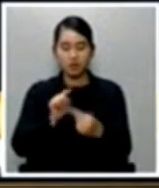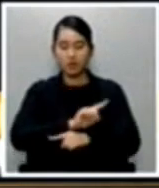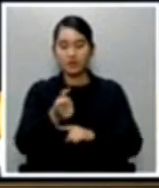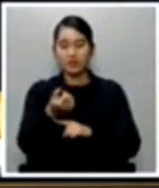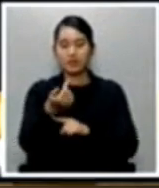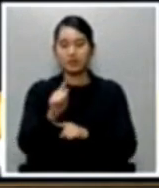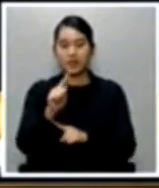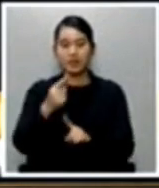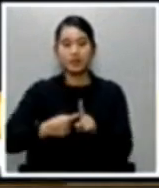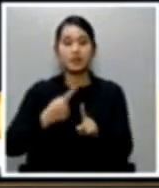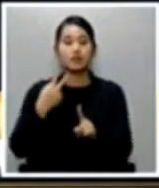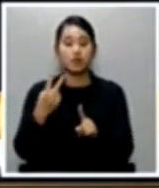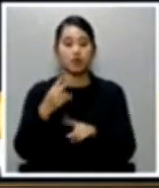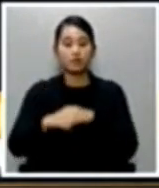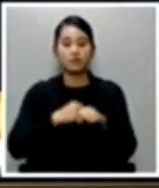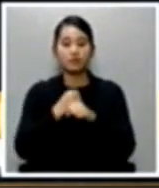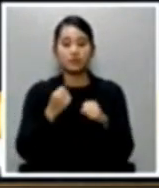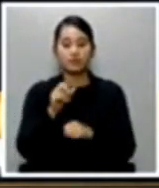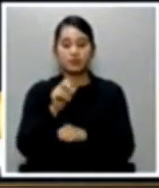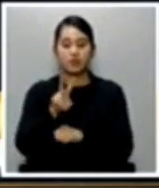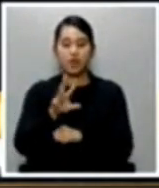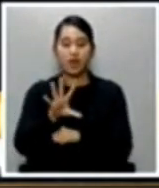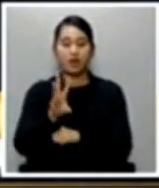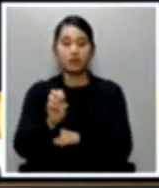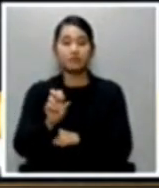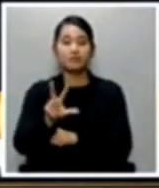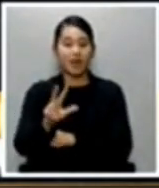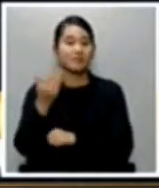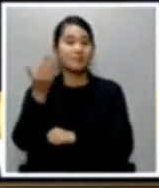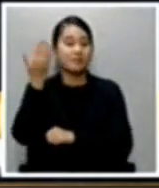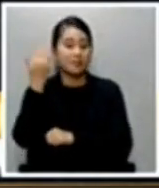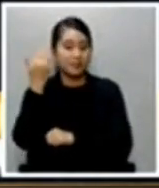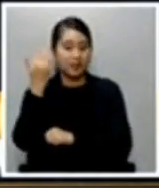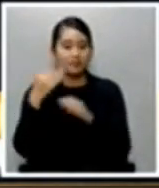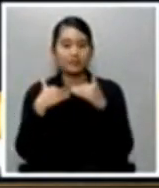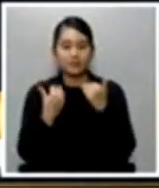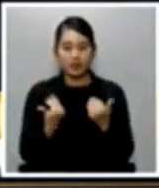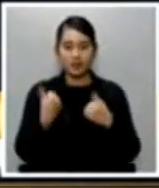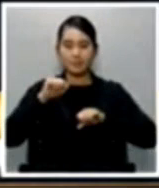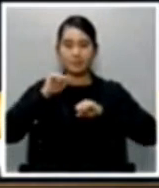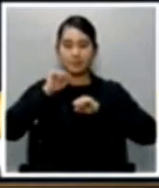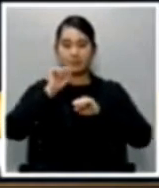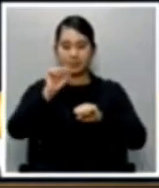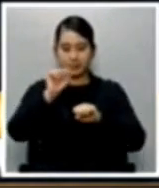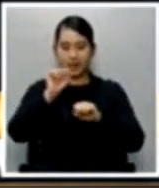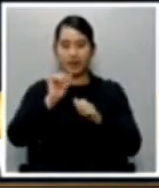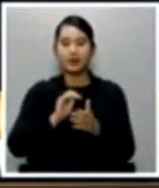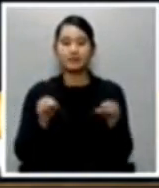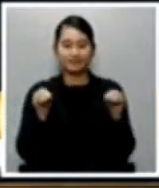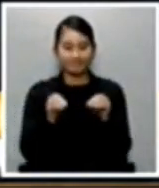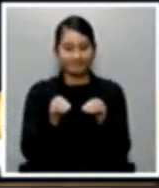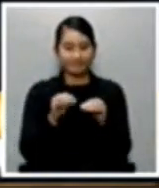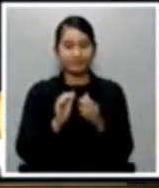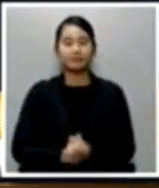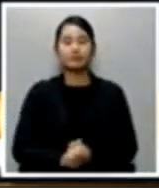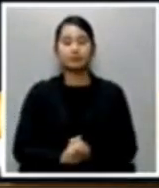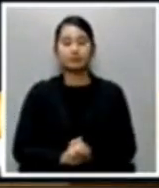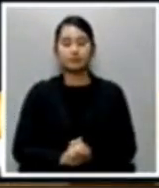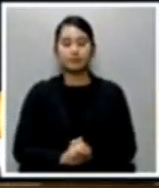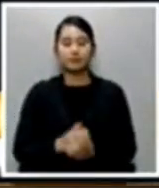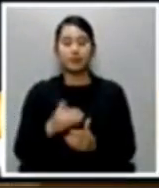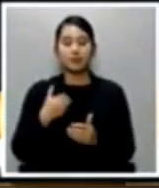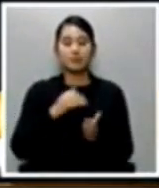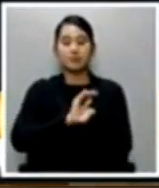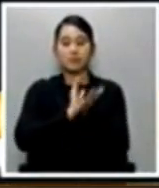11กุมภาพันธ์2563ที่ผ่านมาและกำลังที่จะประกาศใช้ในเร็วๆนี้นะครับซึ่งมีการ